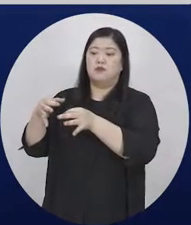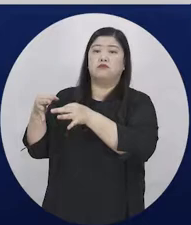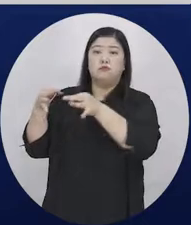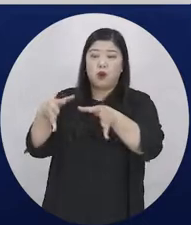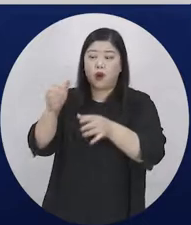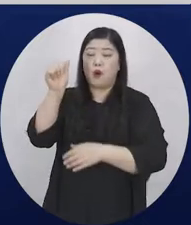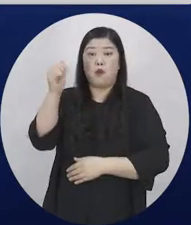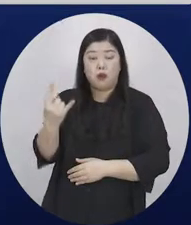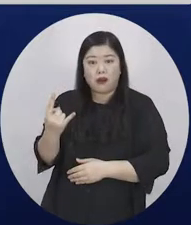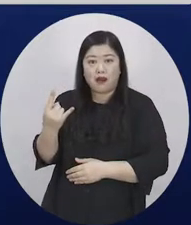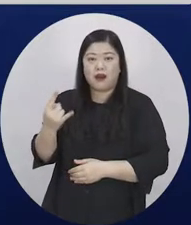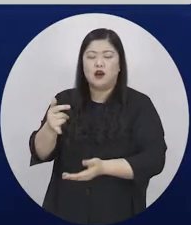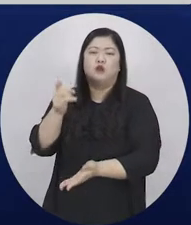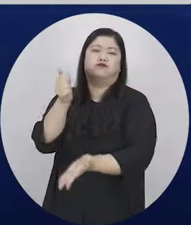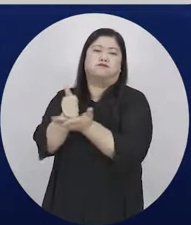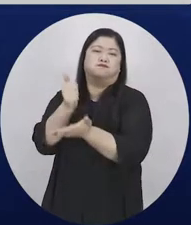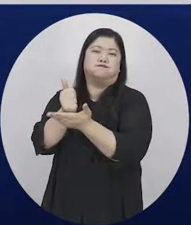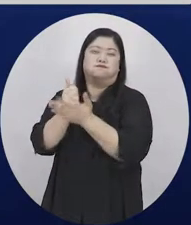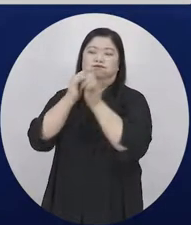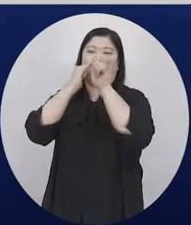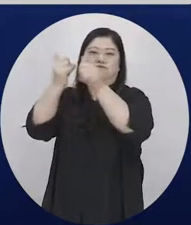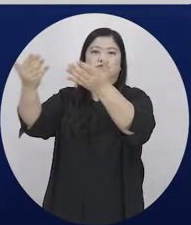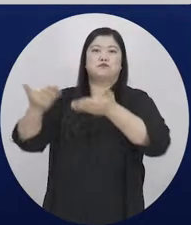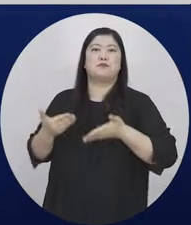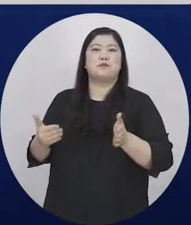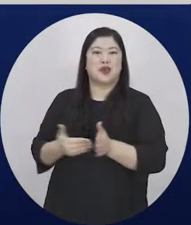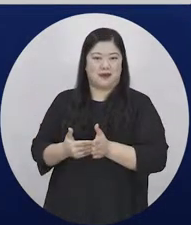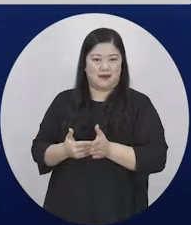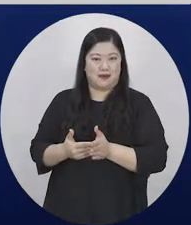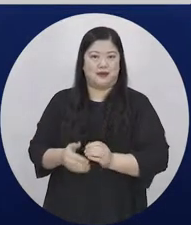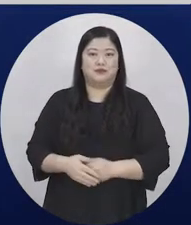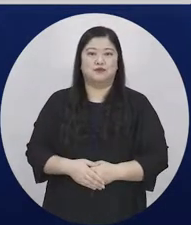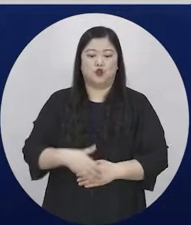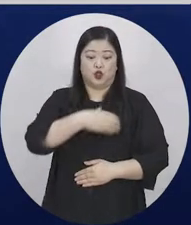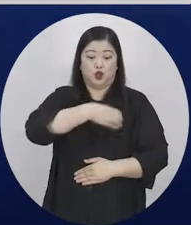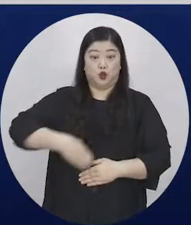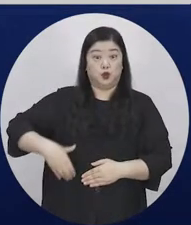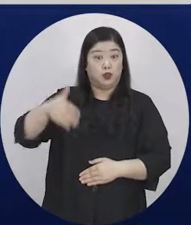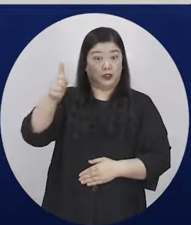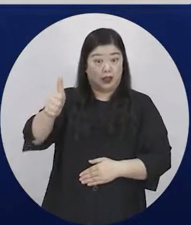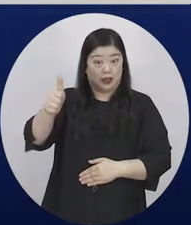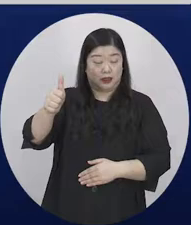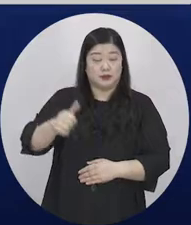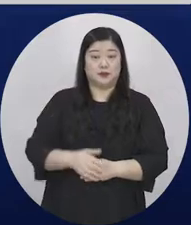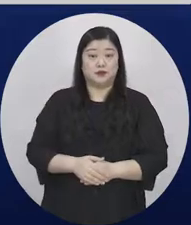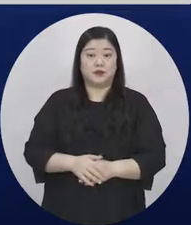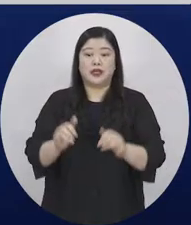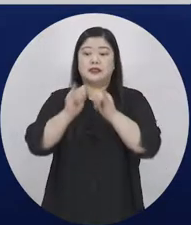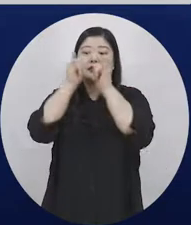서울사회복지공동모금회로부터 우수자치구로 선정됐습니다. 이에 지난 24일 구청장실에서